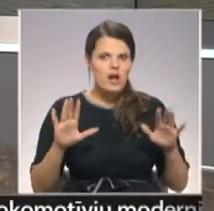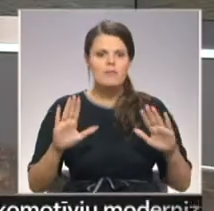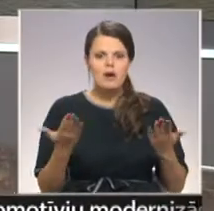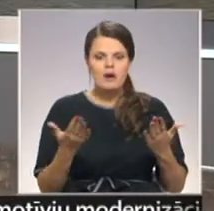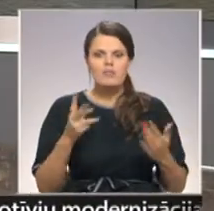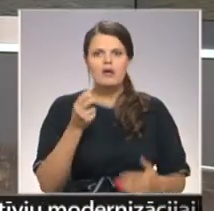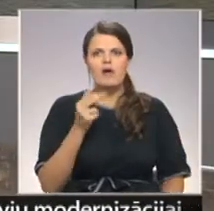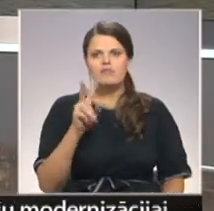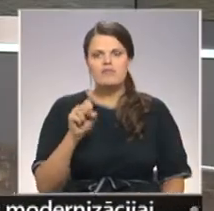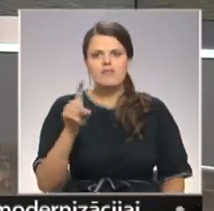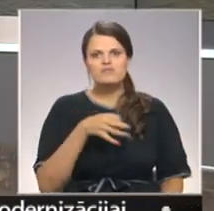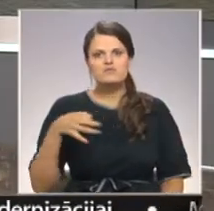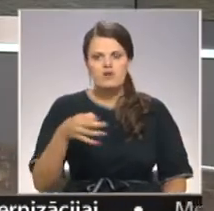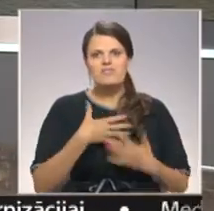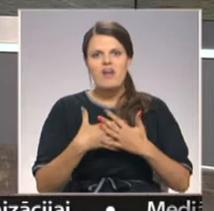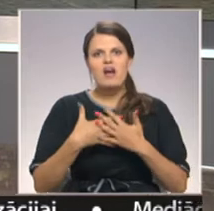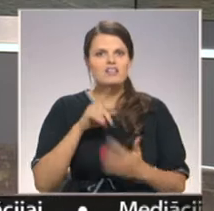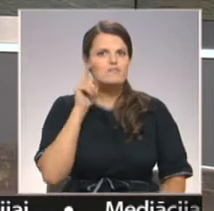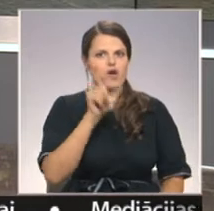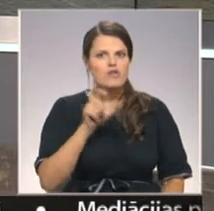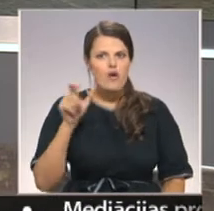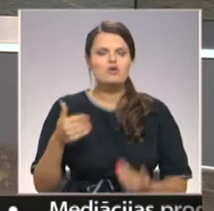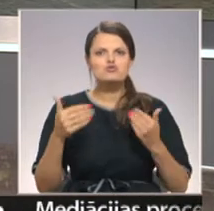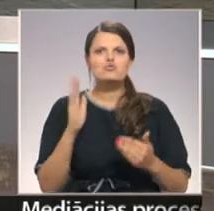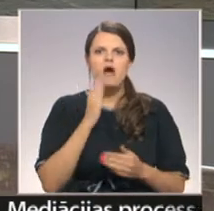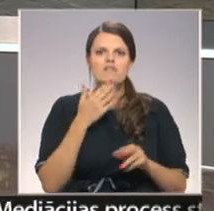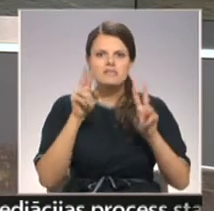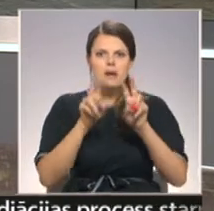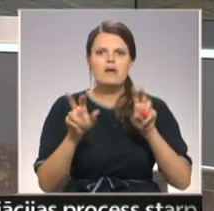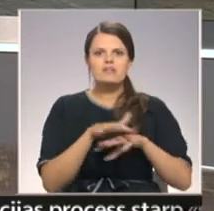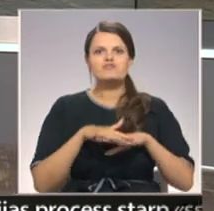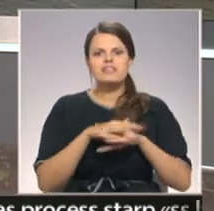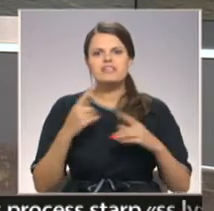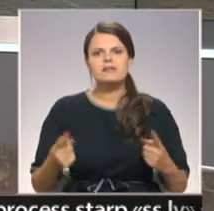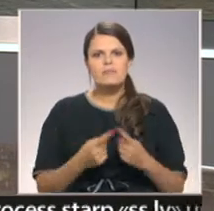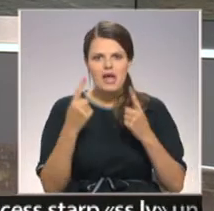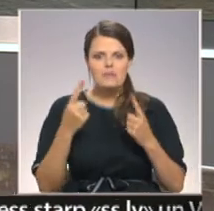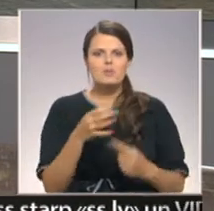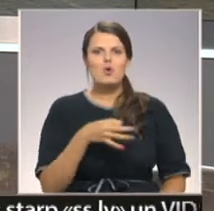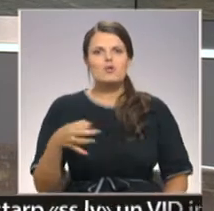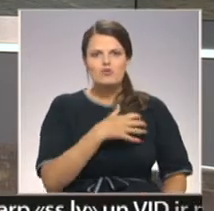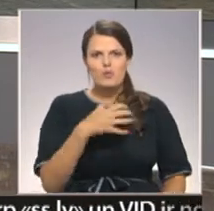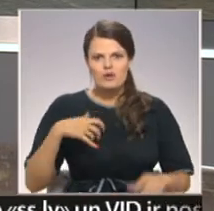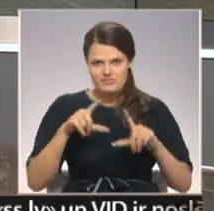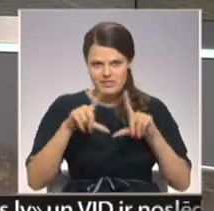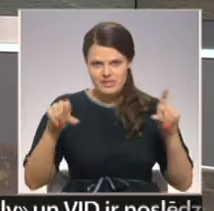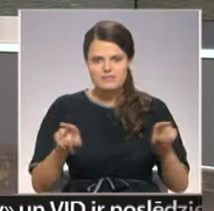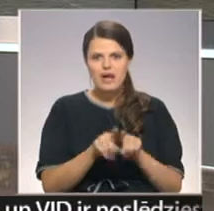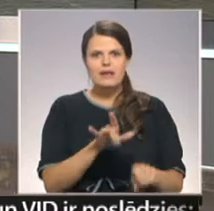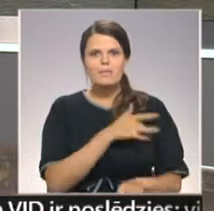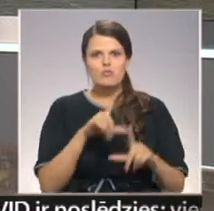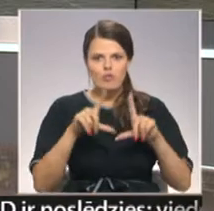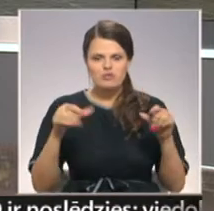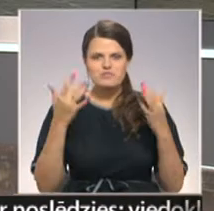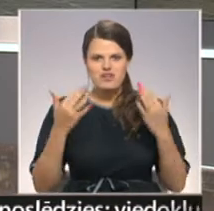Bet Kandavas novada aktīvie jaunieši šovasar ir pētījuši vides pieejamību novada valsts un pašvaldību iestādēs, kā arī pakalpojumu uzņēmumos.